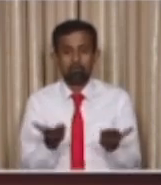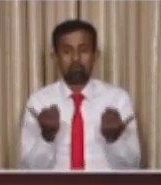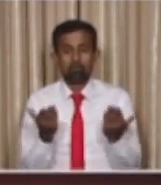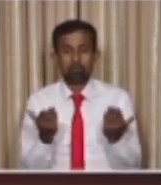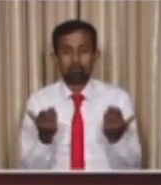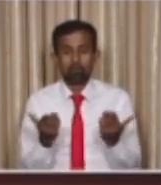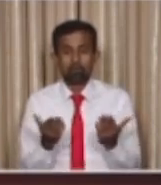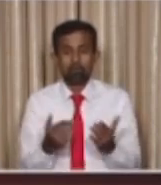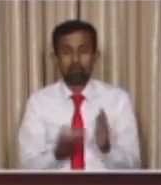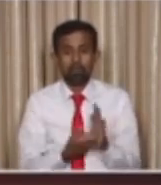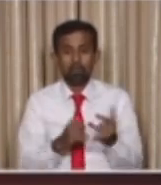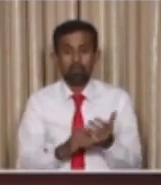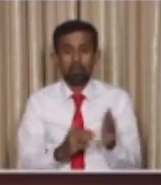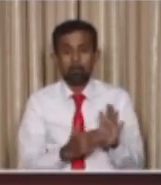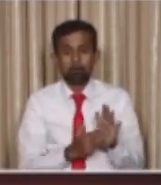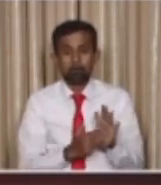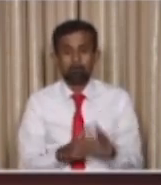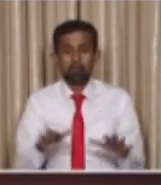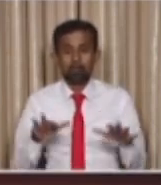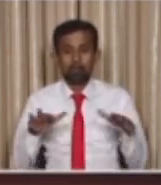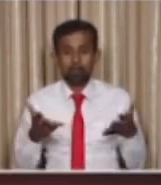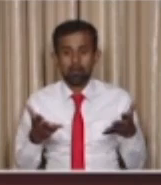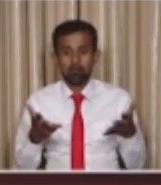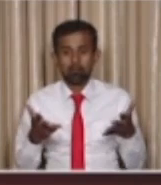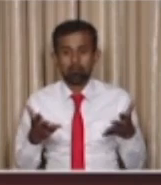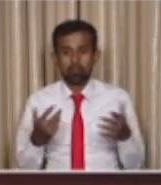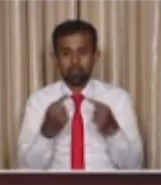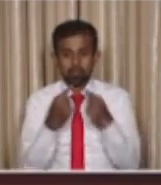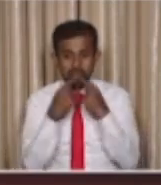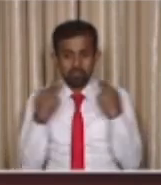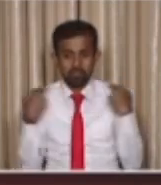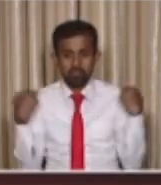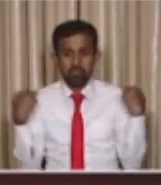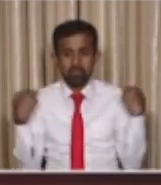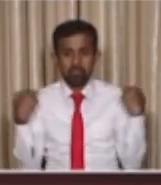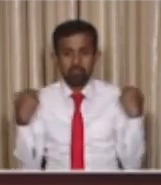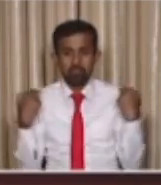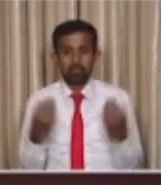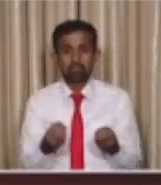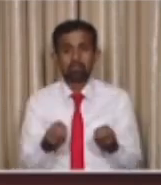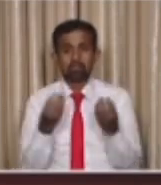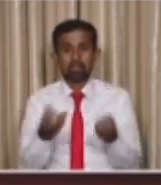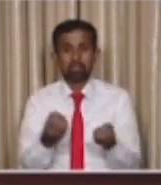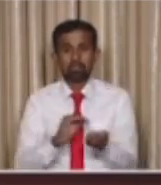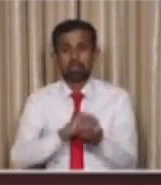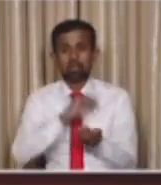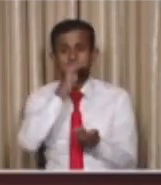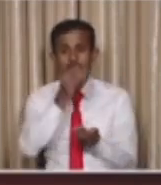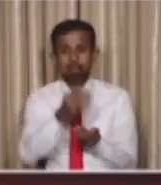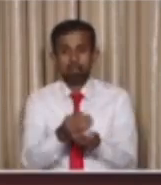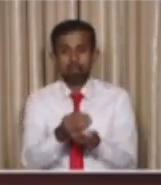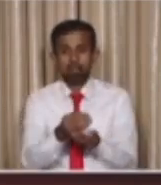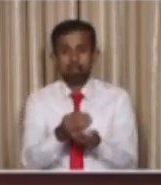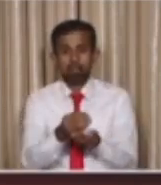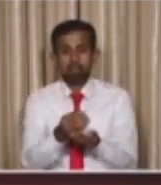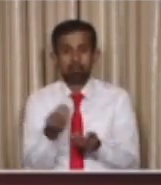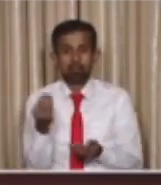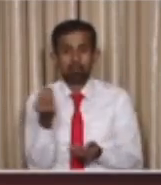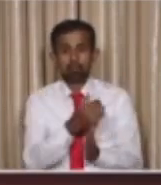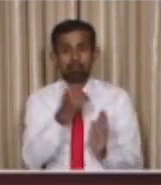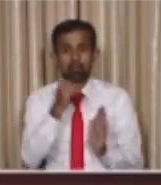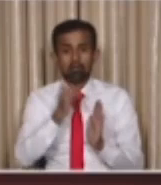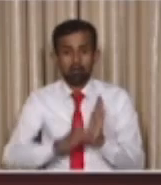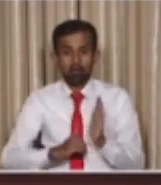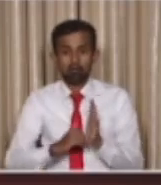ඒ රුපියල් මිලියන 900 රේගුවේ තෑගි අරමුදලට යවන්න තමයි මේ දඩයක්